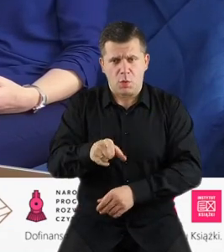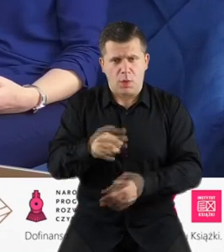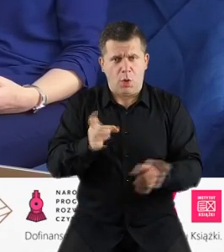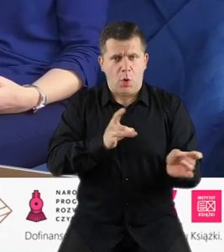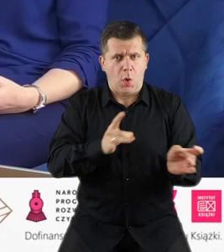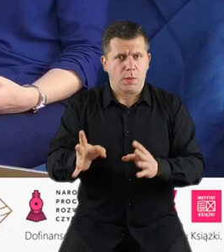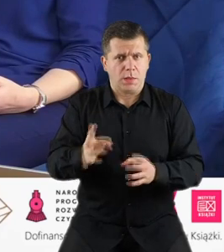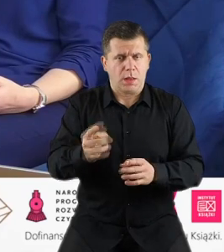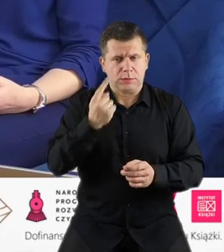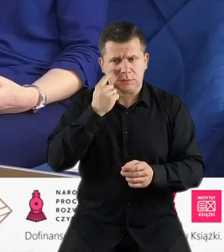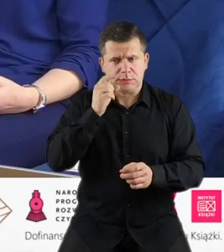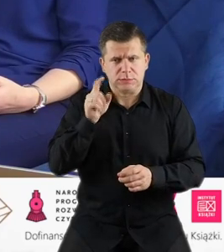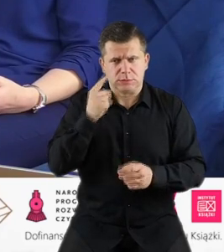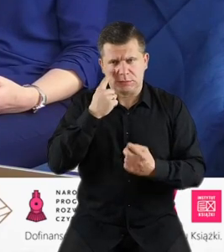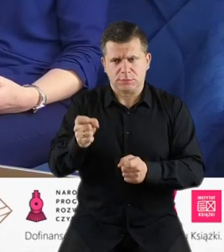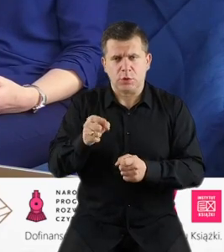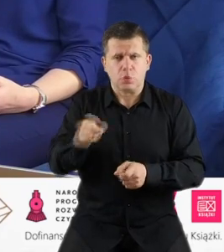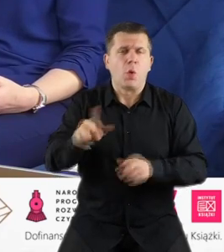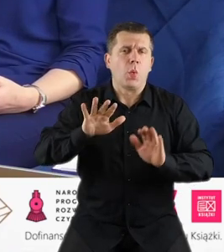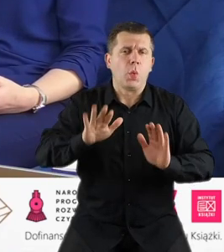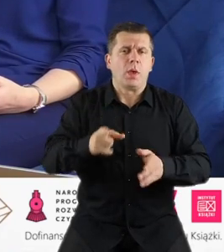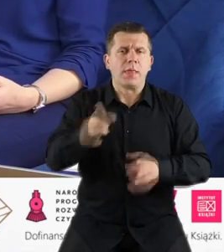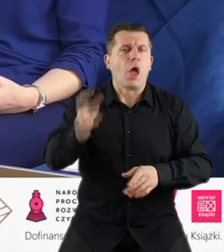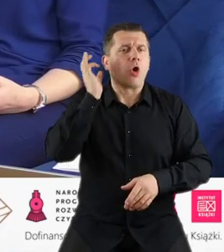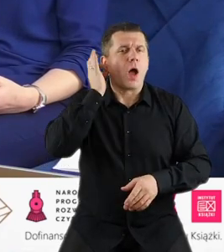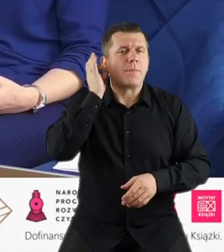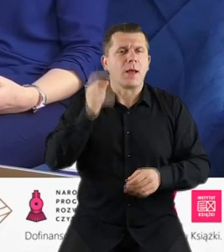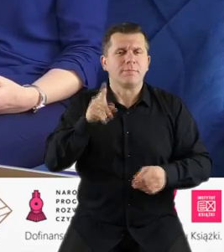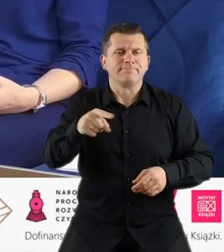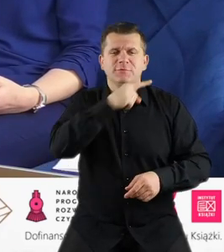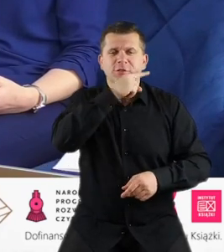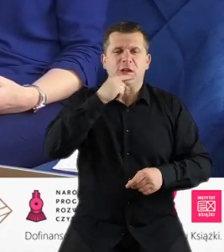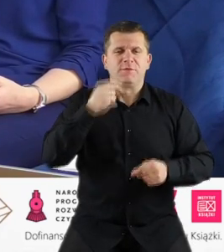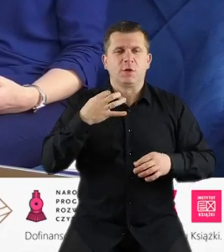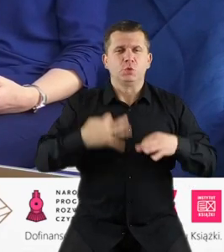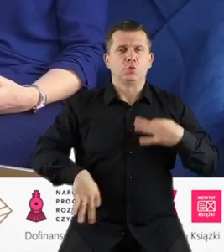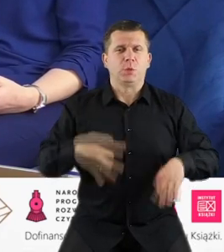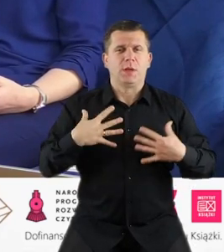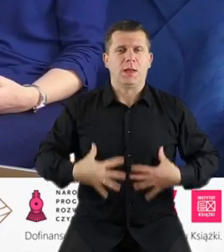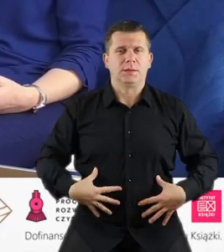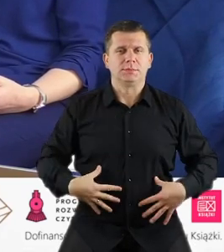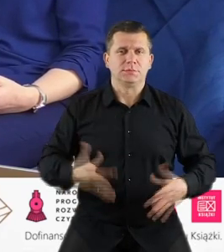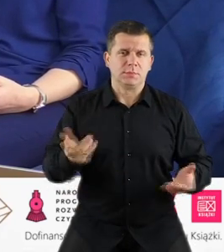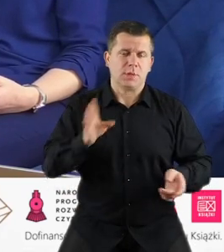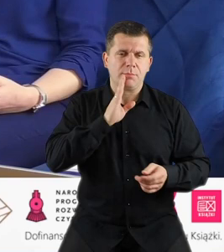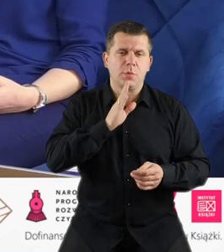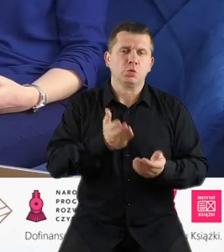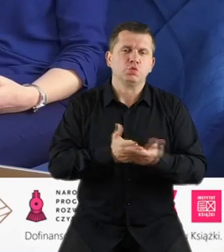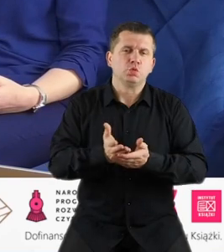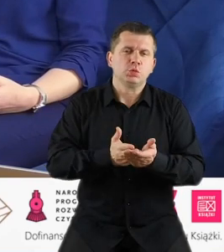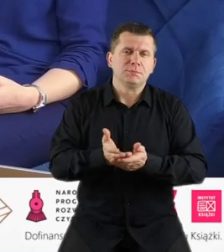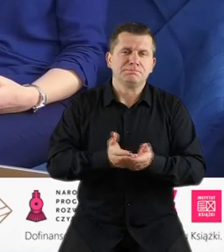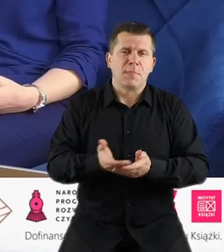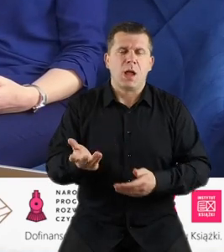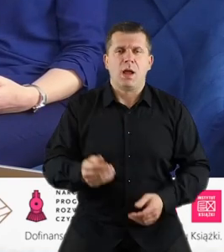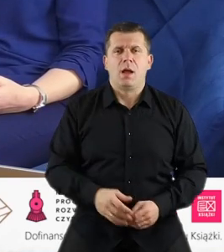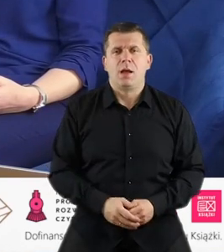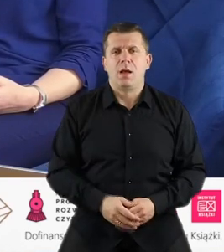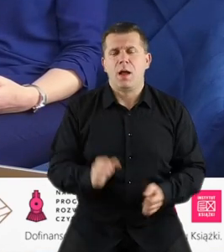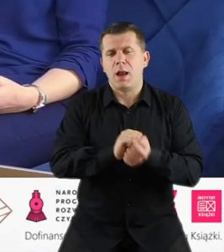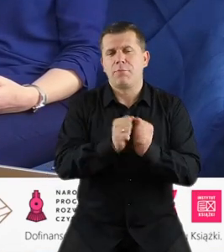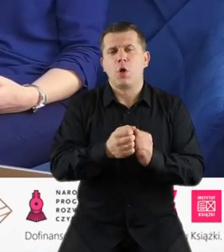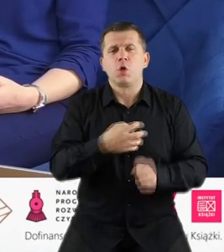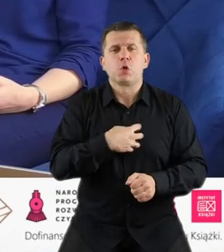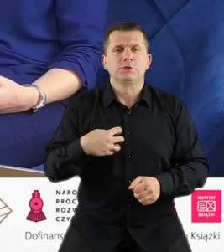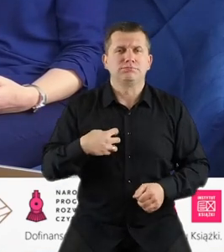no tak, to ta kobieta w czerwonej sukience i już wiemy, która to jest. Tak, matka. Służąca. Albo nie wiem, kto tam jeszcze.